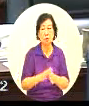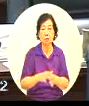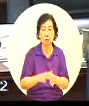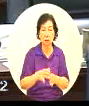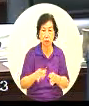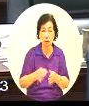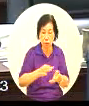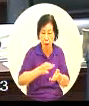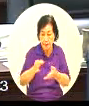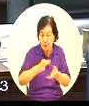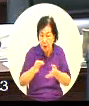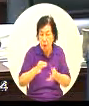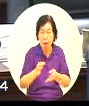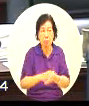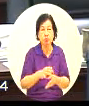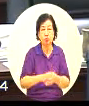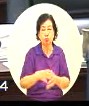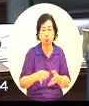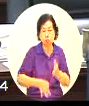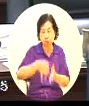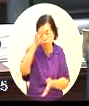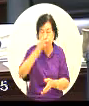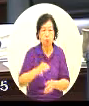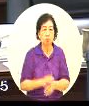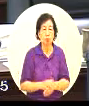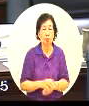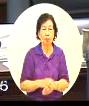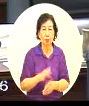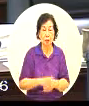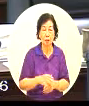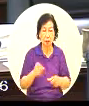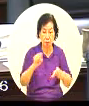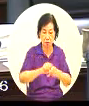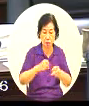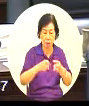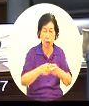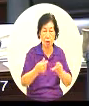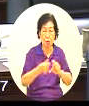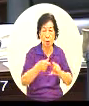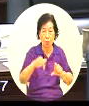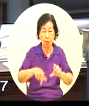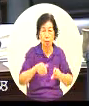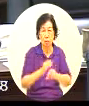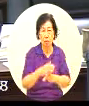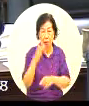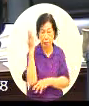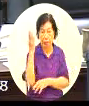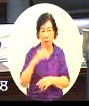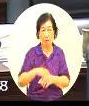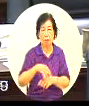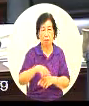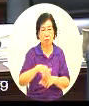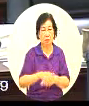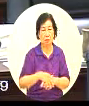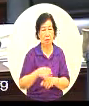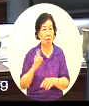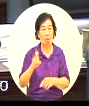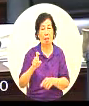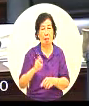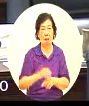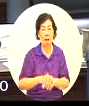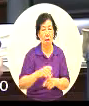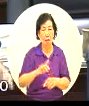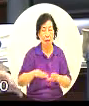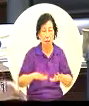啊，你要去征收的时阵吼，要来做这工区吼，已经咱市府无多。那一片几十几万变过啊，有当